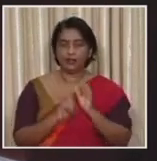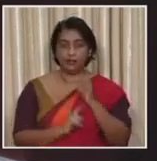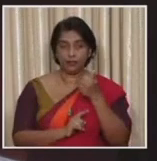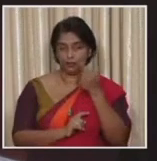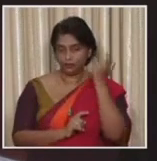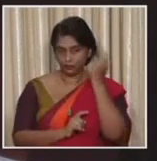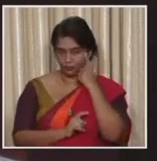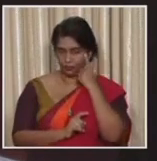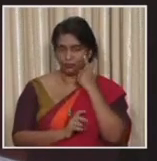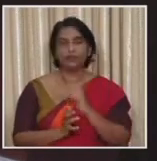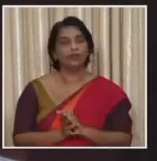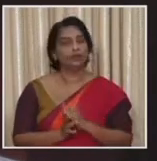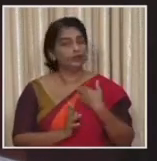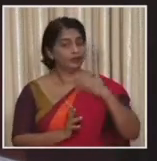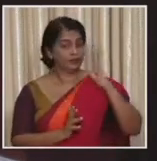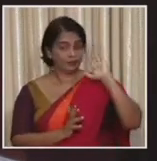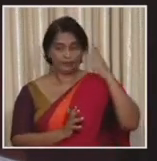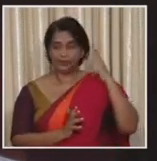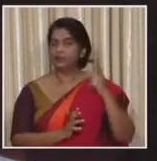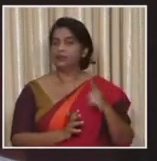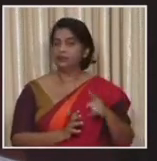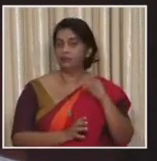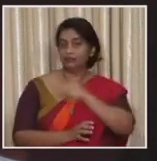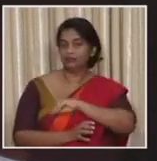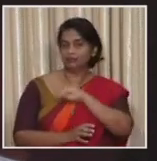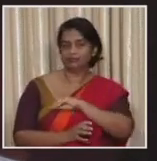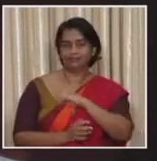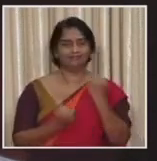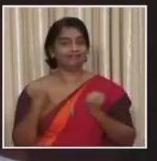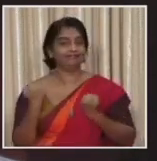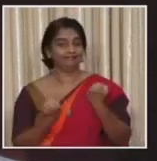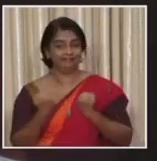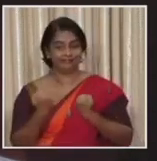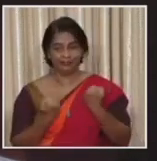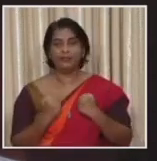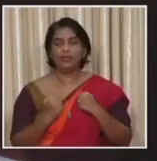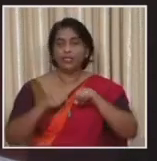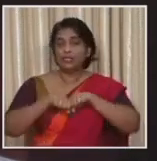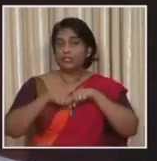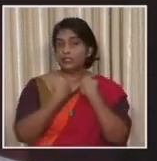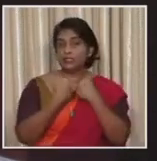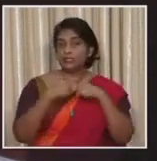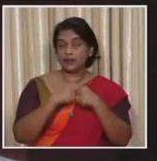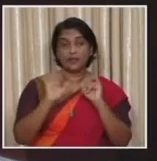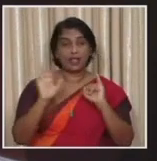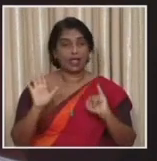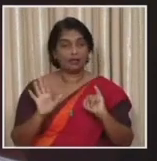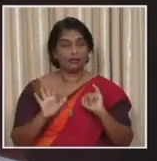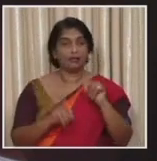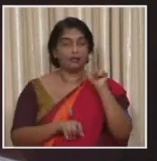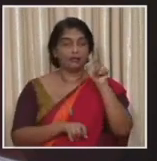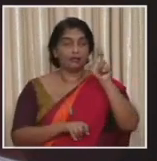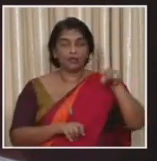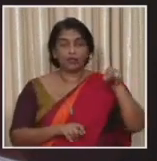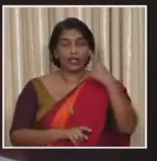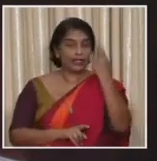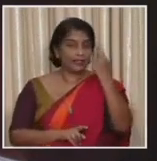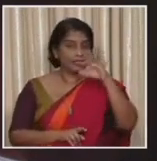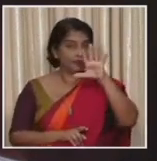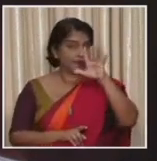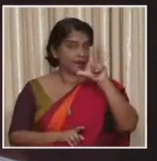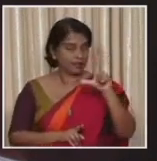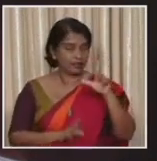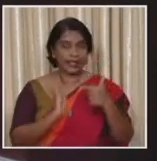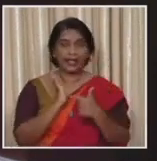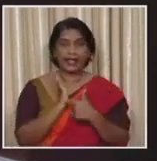දන්නවා විශේෂයෙන්ම කුලී රථ සේවයේ සමිති 6ක 1057කුත්